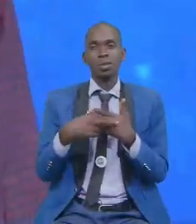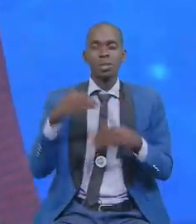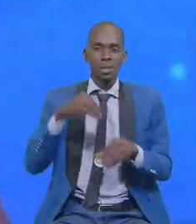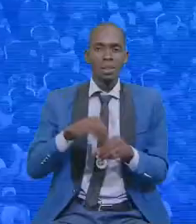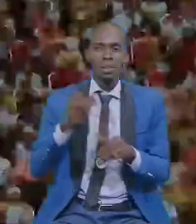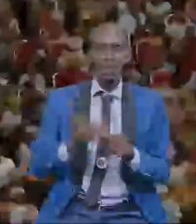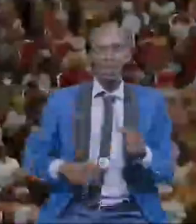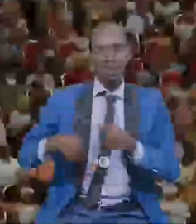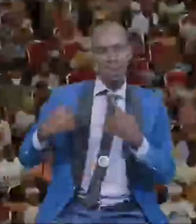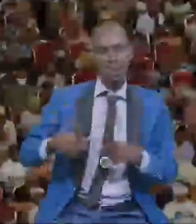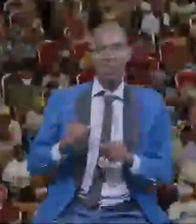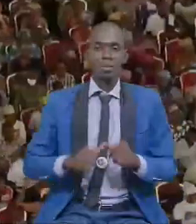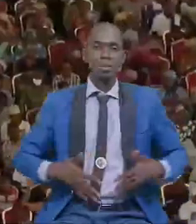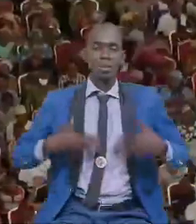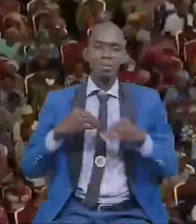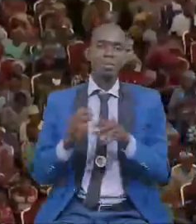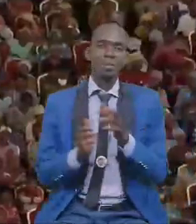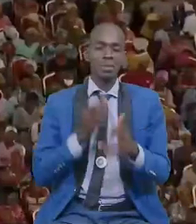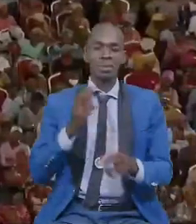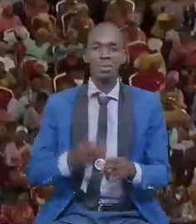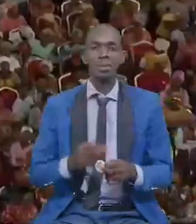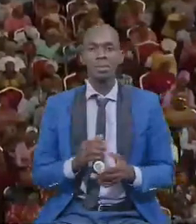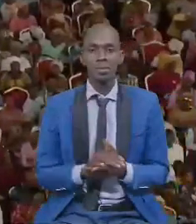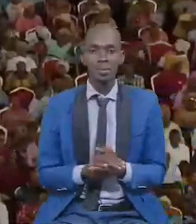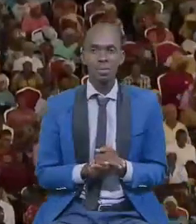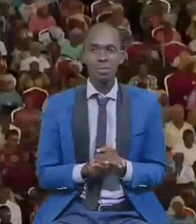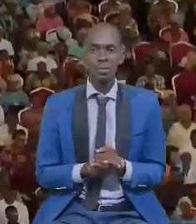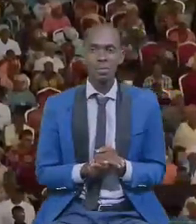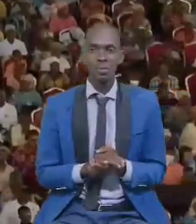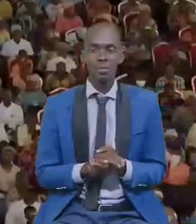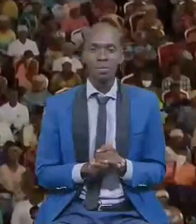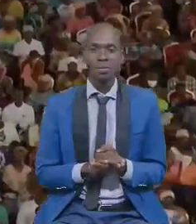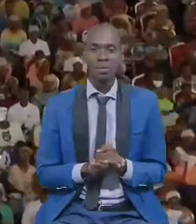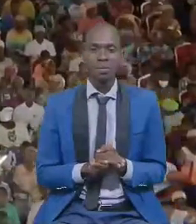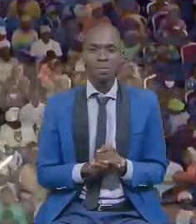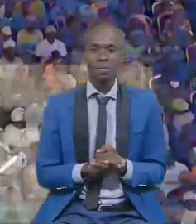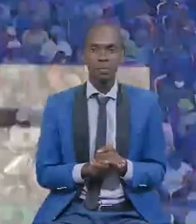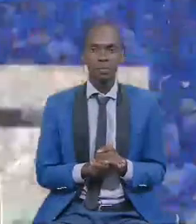Et il y a donc une restauration personnelle dans chaque cœur et dans chaque vie.